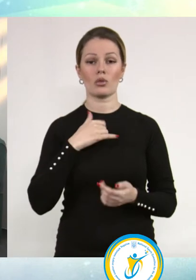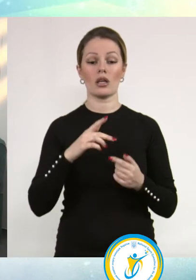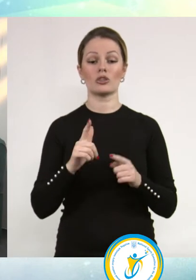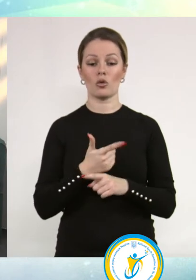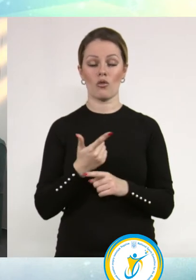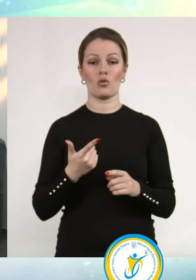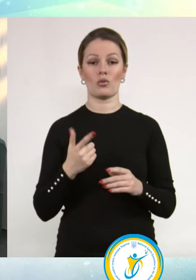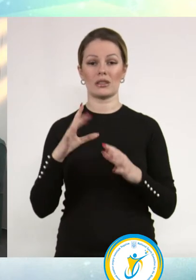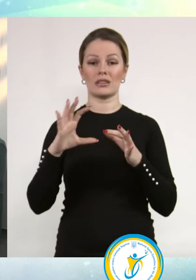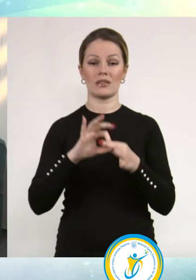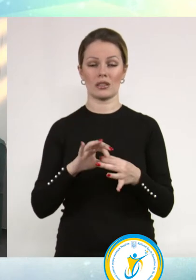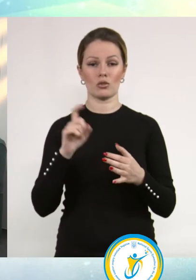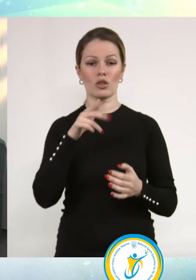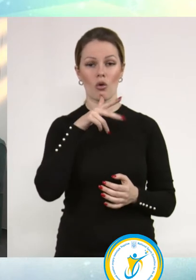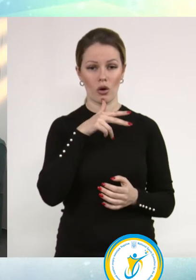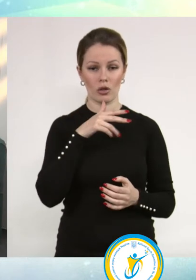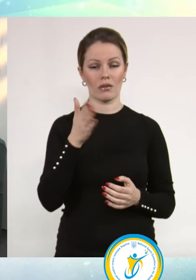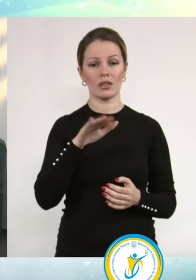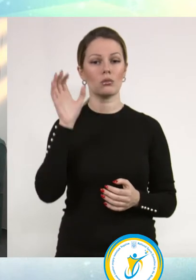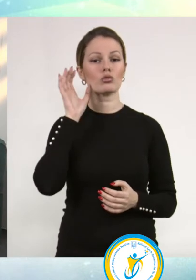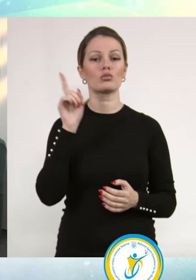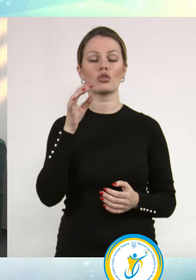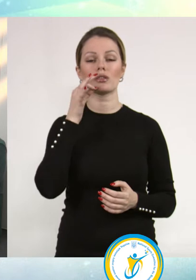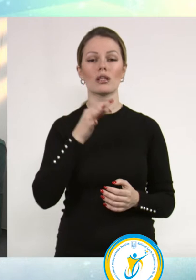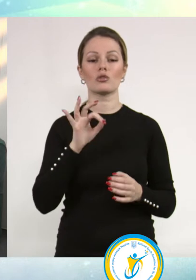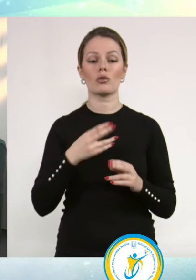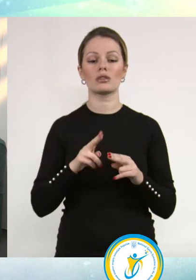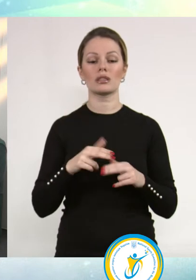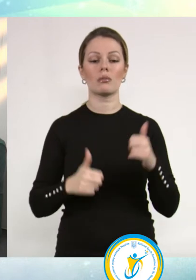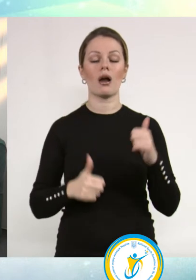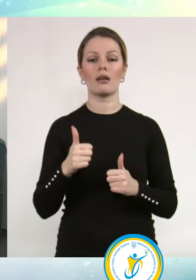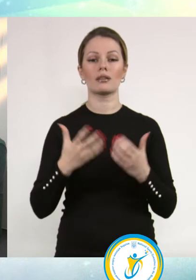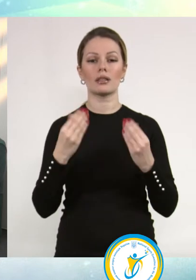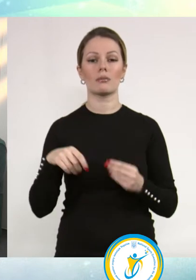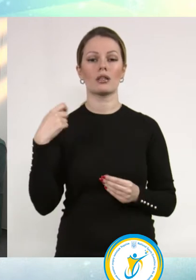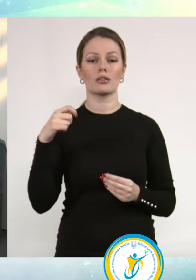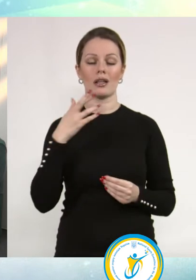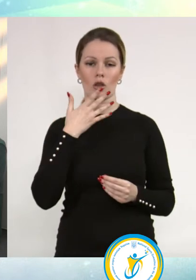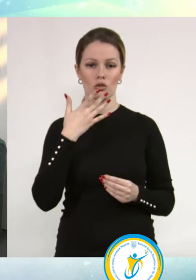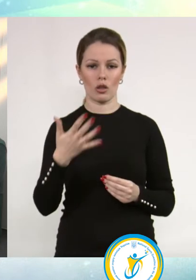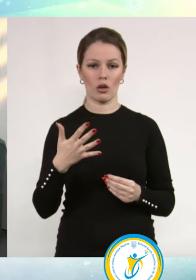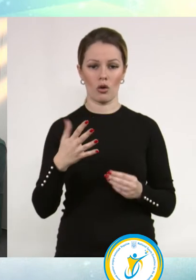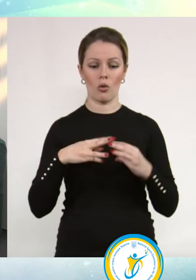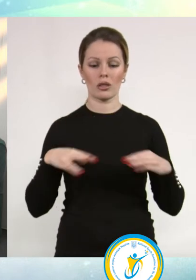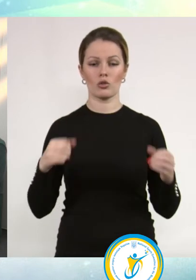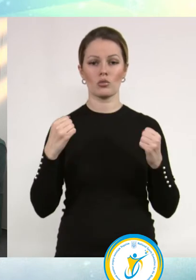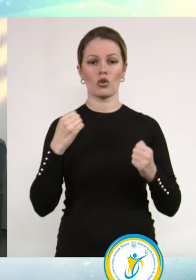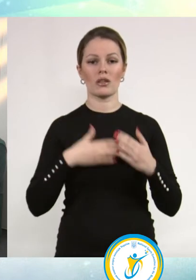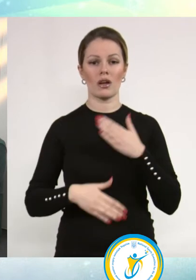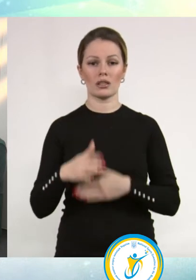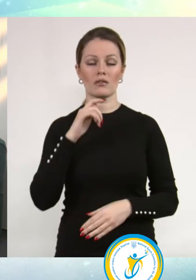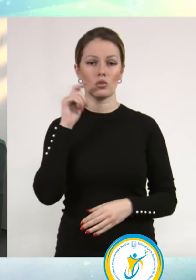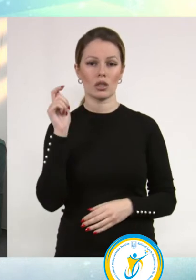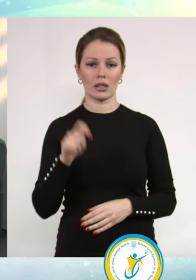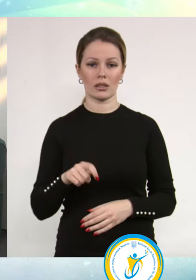нас чергове включення з Кореї. Давайте послухаємо, що скаже про цей змагальний день президент Національного